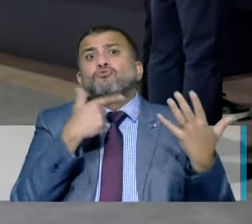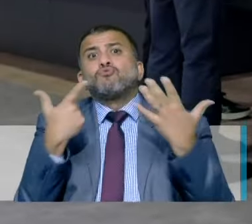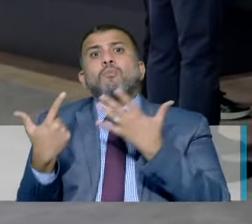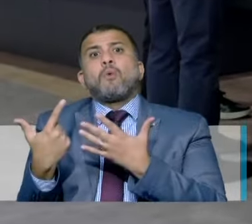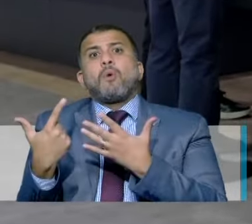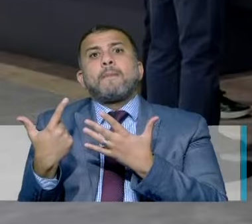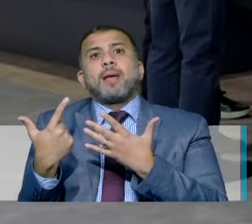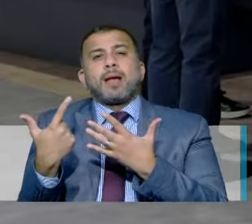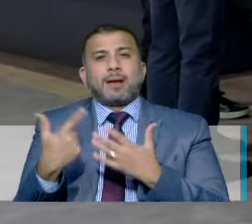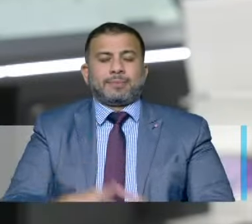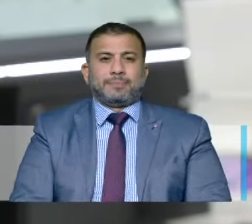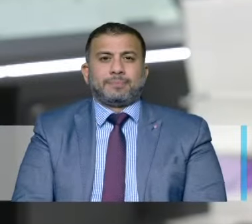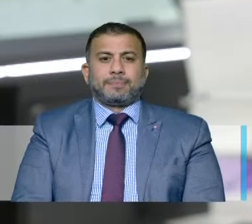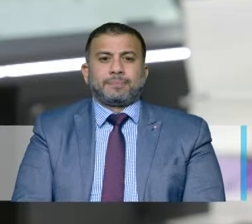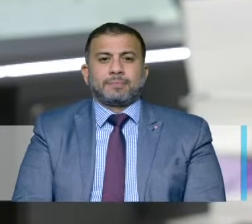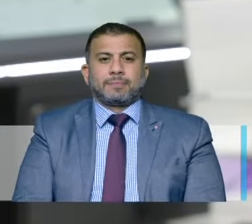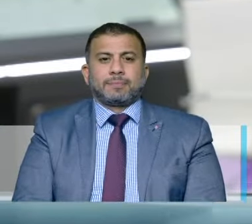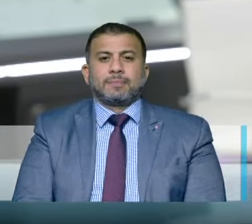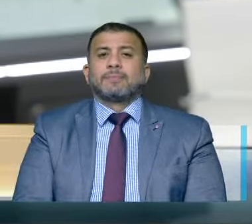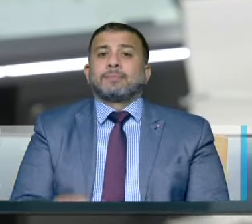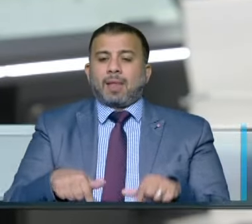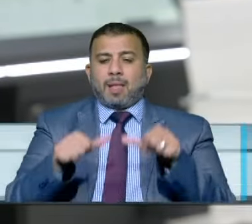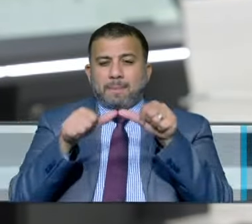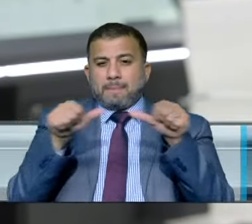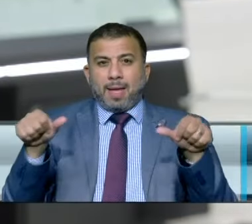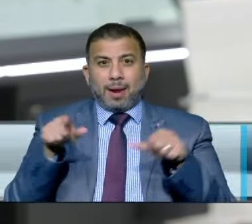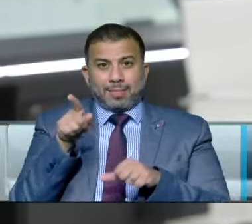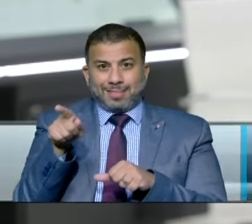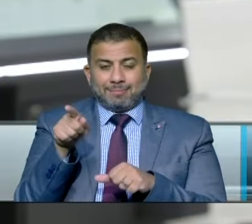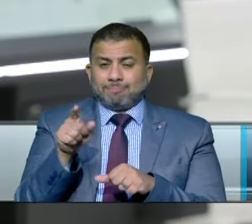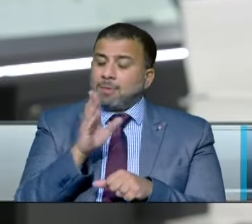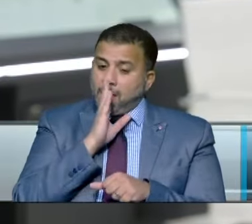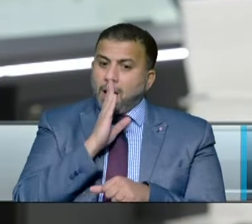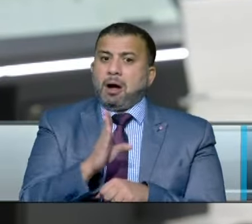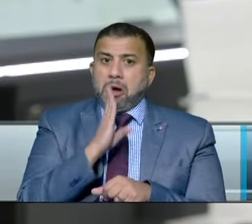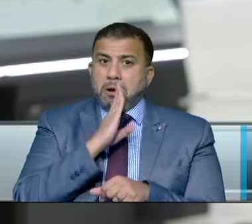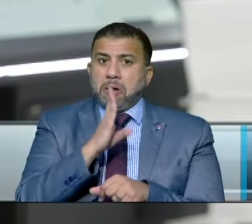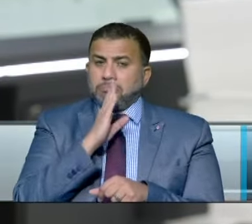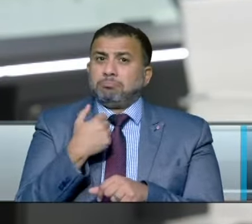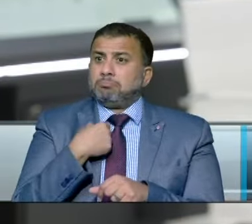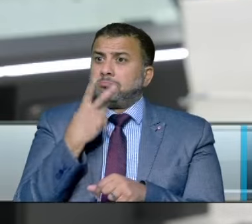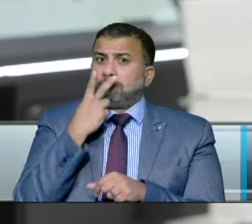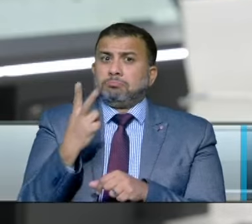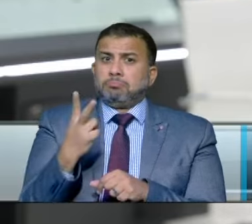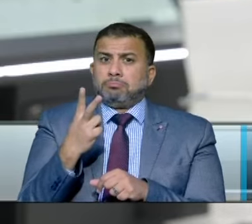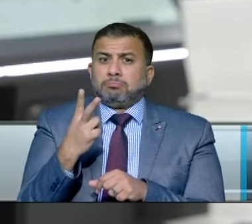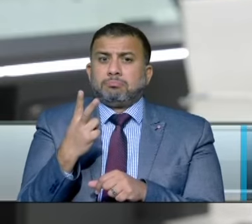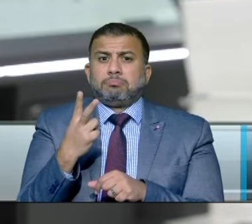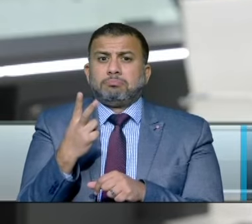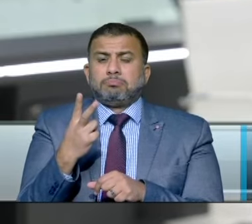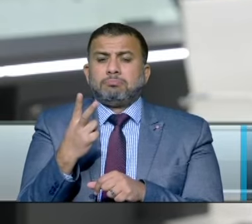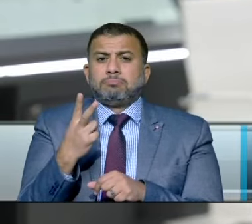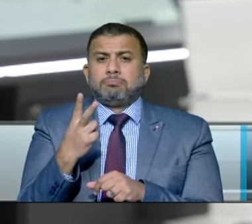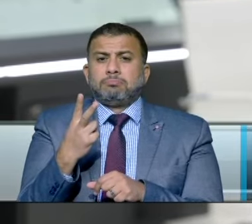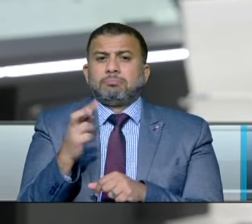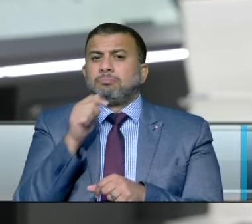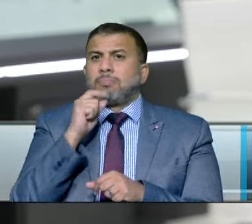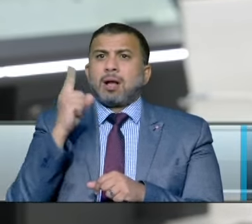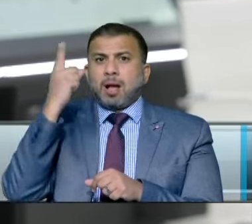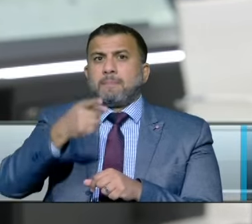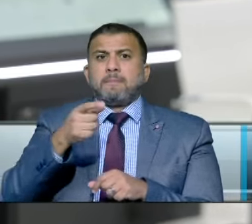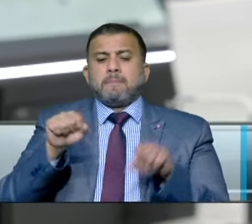700 معاملة. حظي هذا المعرض حقيقة من خلال إصدار